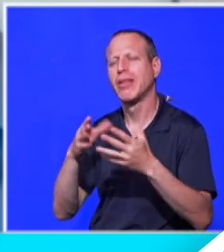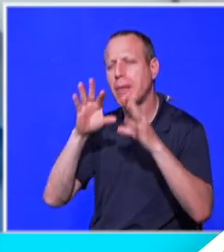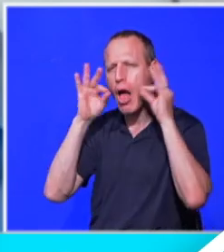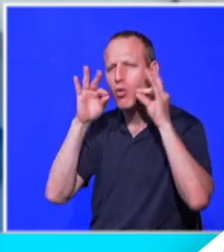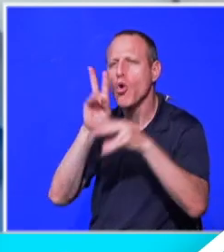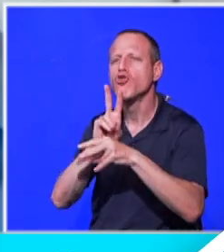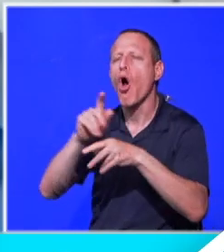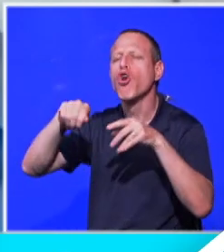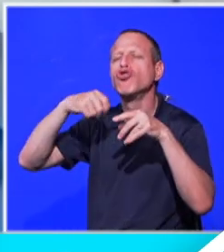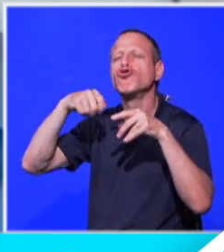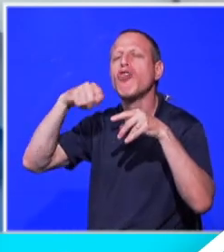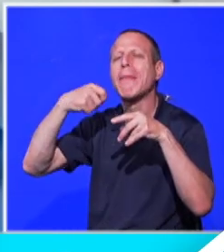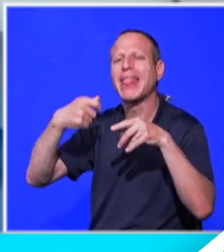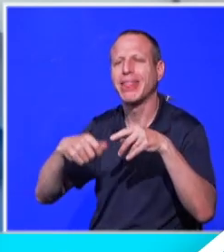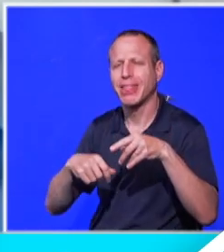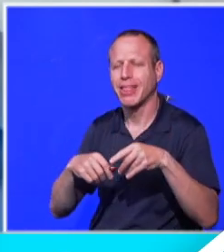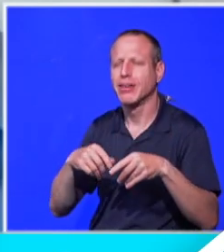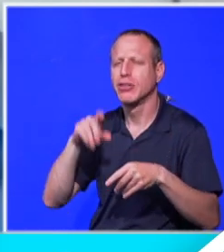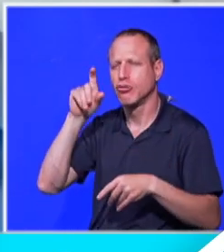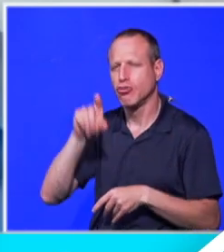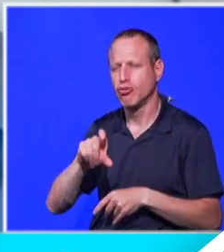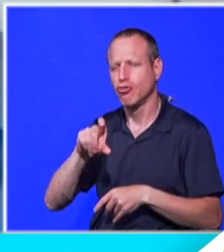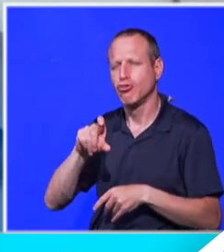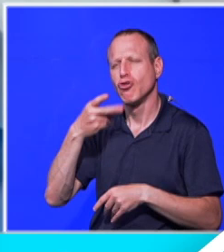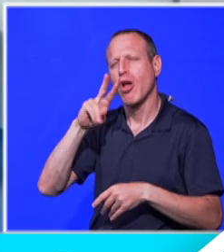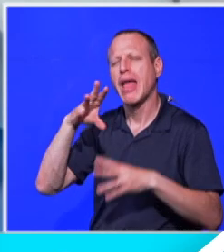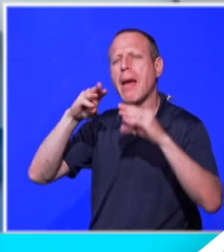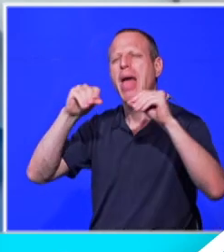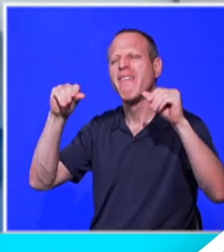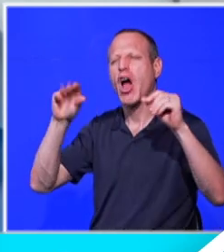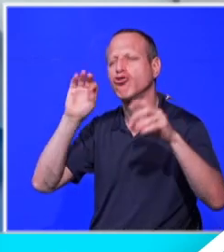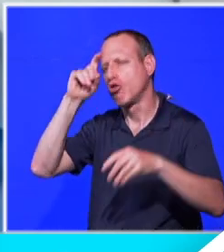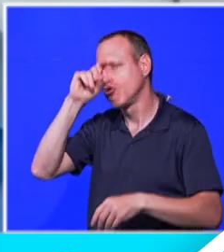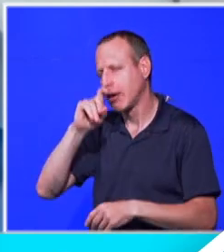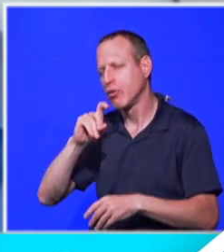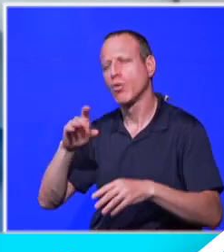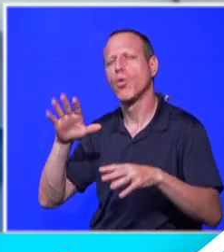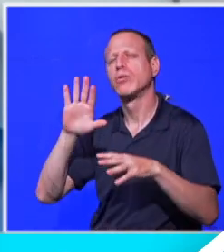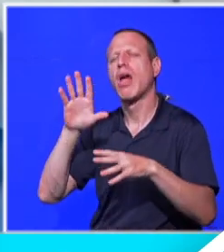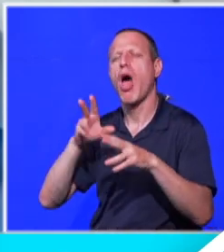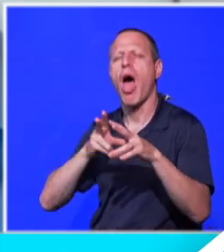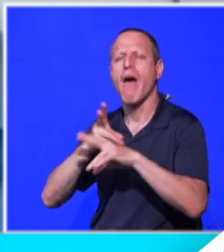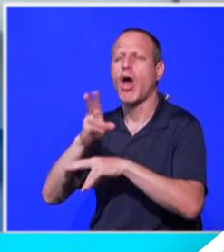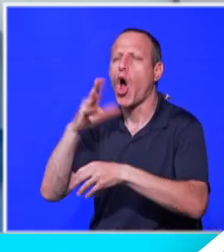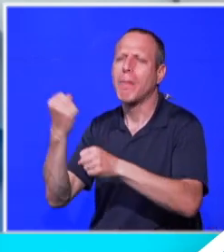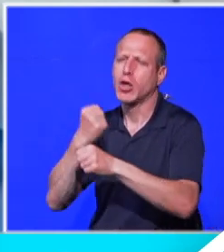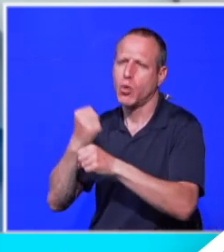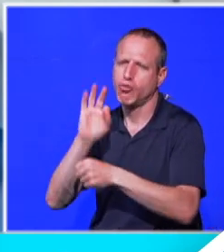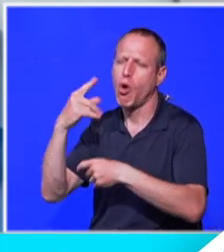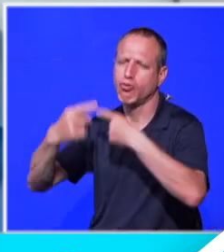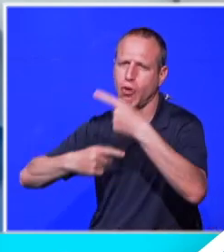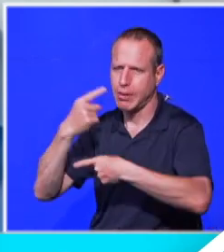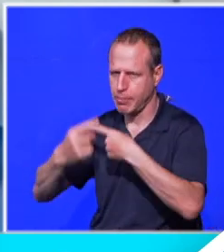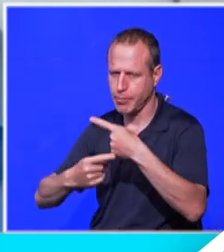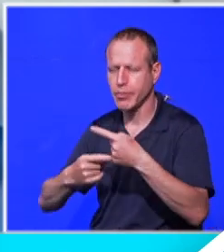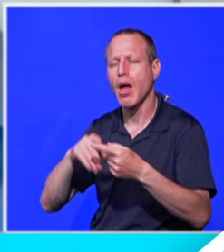השמנת, איש ש... יותר מאבק של שחיתות, אפף את כל פעילותו לאורך כל השנים, למרות שצריך להגיד שהוא אף